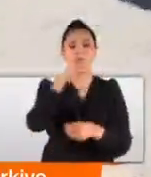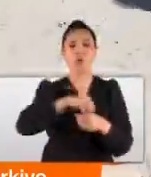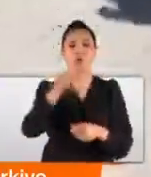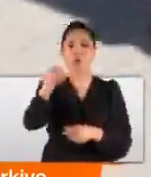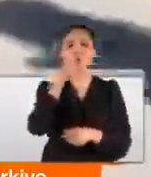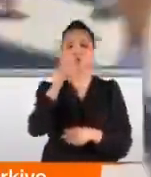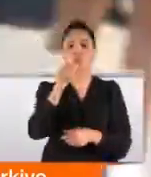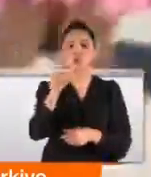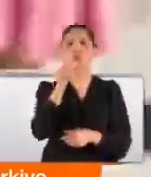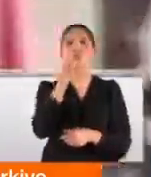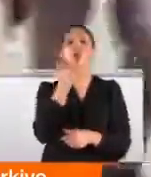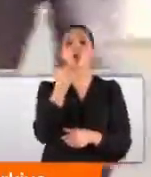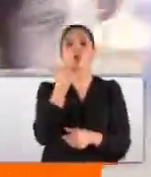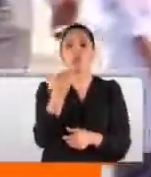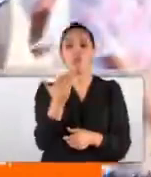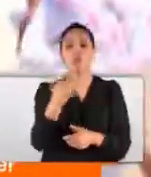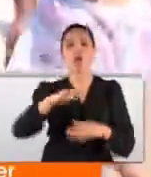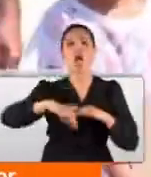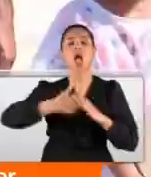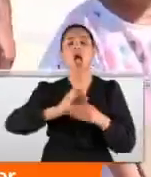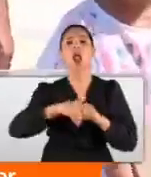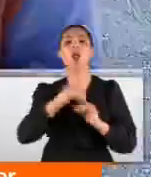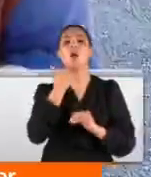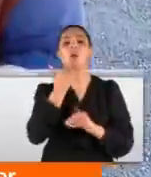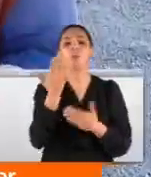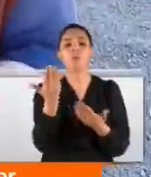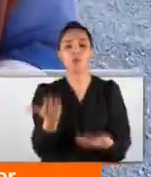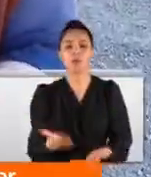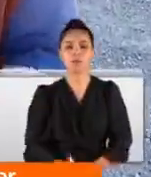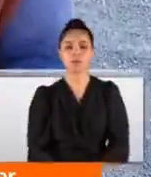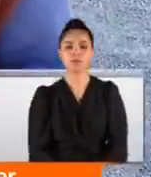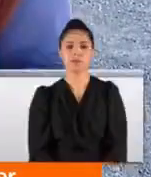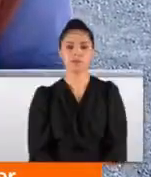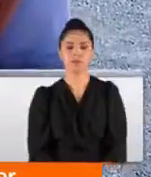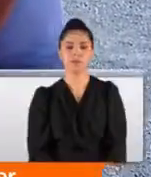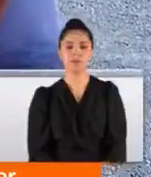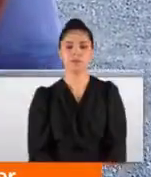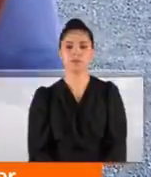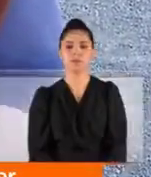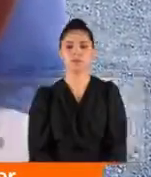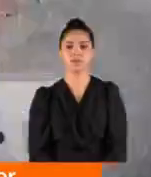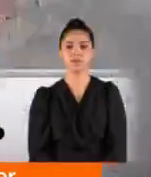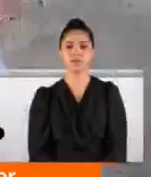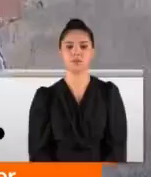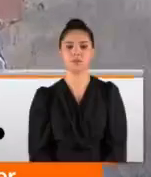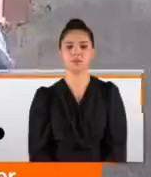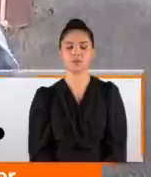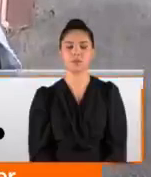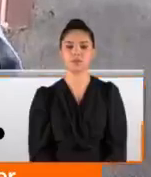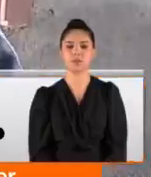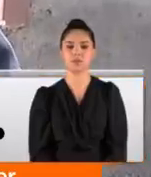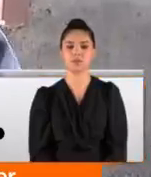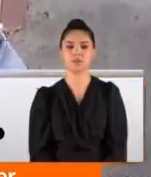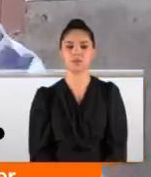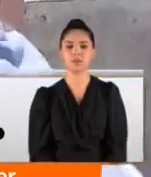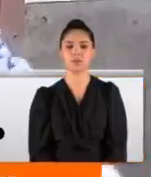sular değil içilmek, el bile yıkanmayacak durumda. Çamaşır yıkanmıyor, el yıkanmıyor, su içilmiyor. Bu neymiş, bu ne? Bu köyün 700 lira